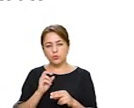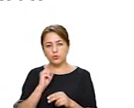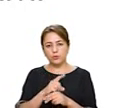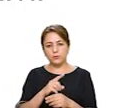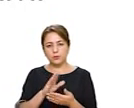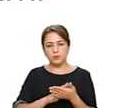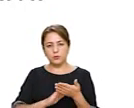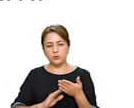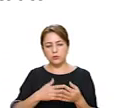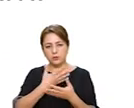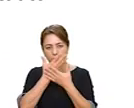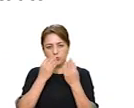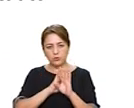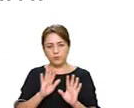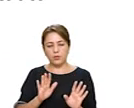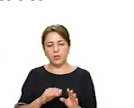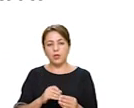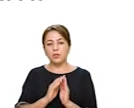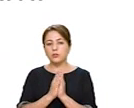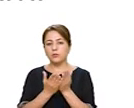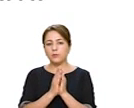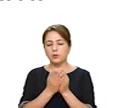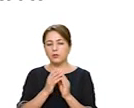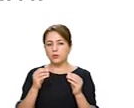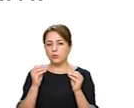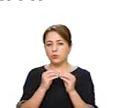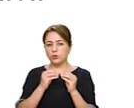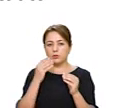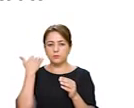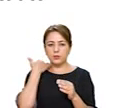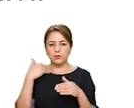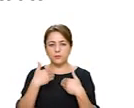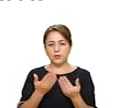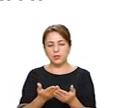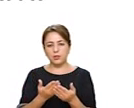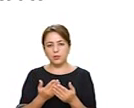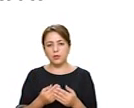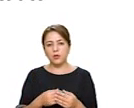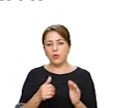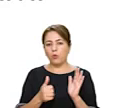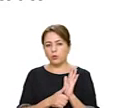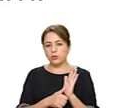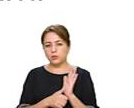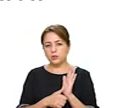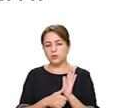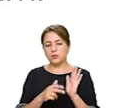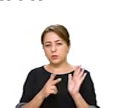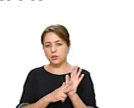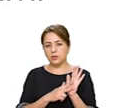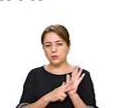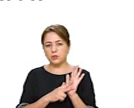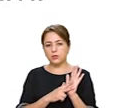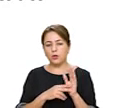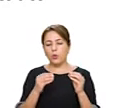топшырықларының язышыны ұнытмай. Демек, дарсликнің 10-ші сахифасыда келтірілген 6-ші,